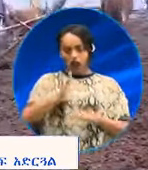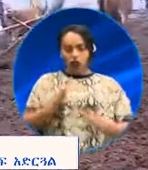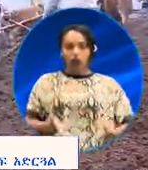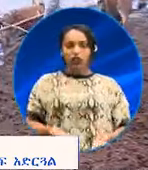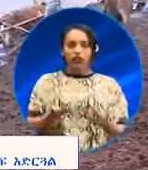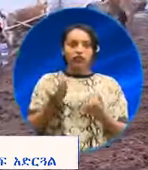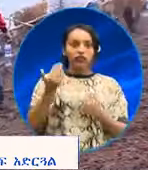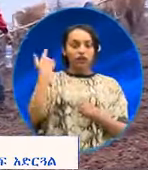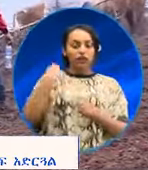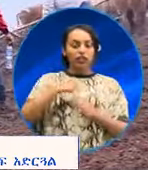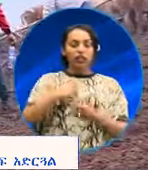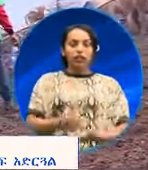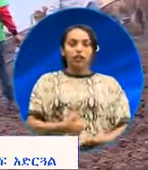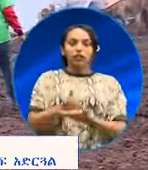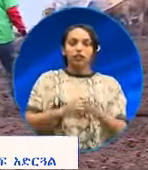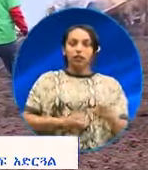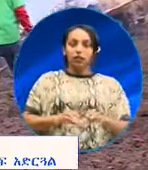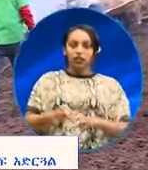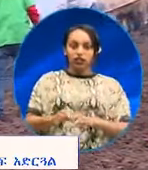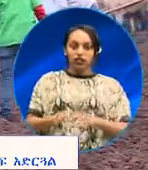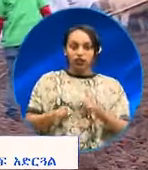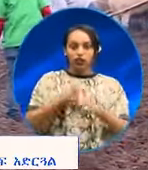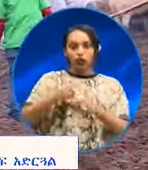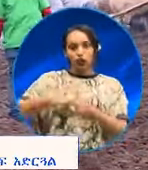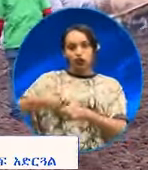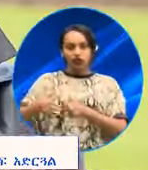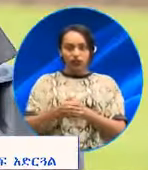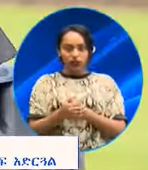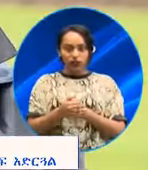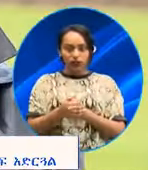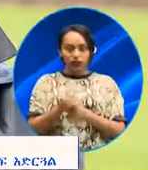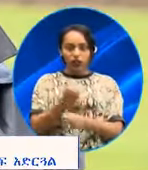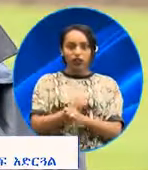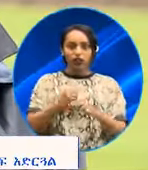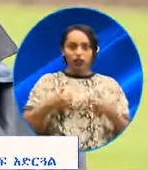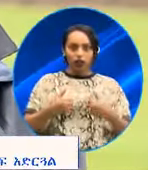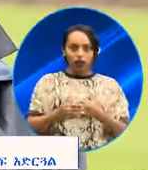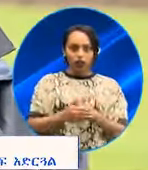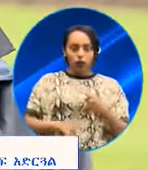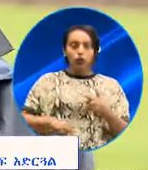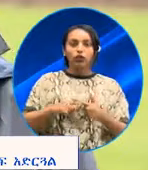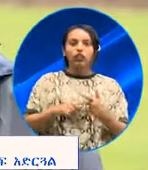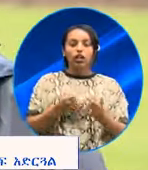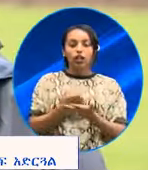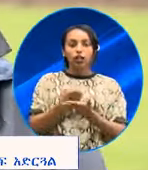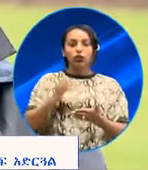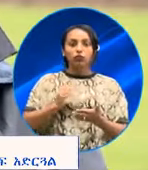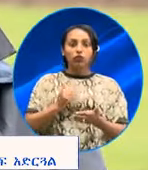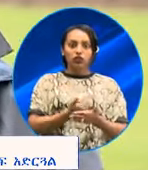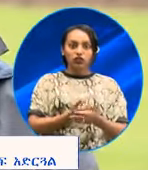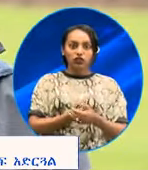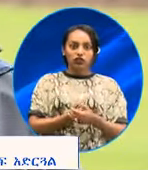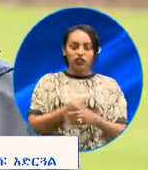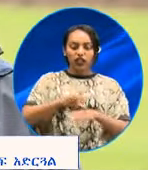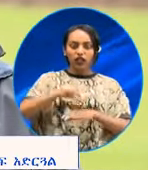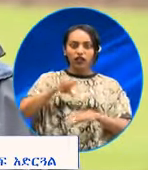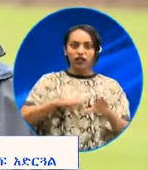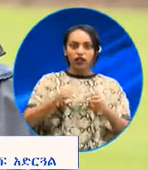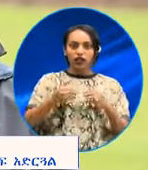ነበር። ለኛ ገዛ የሚያረግልን አንደኛ ከወጪ ይዳናል፣ ሁለተኛ ኢኮኖሚያችንን